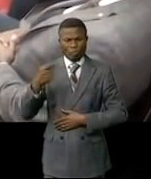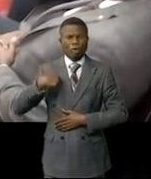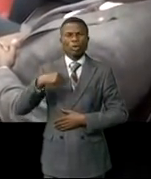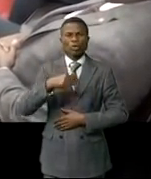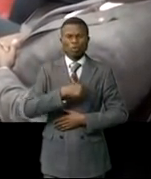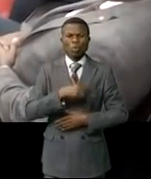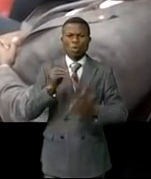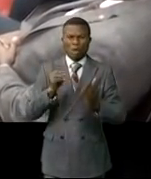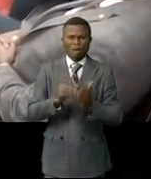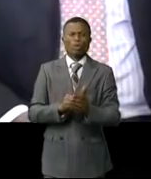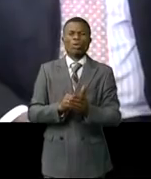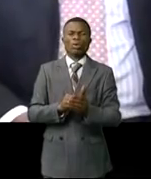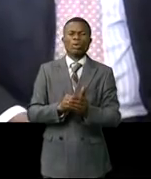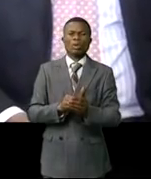avons